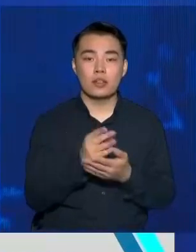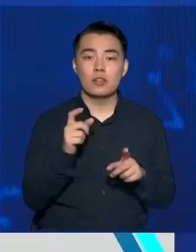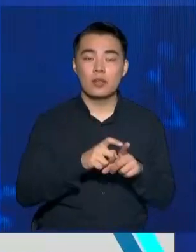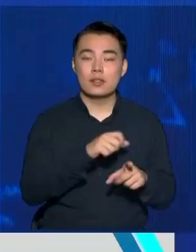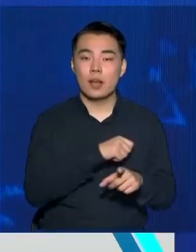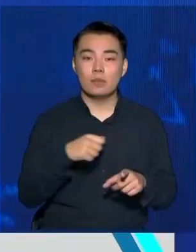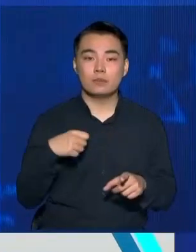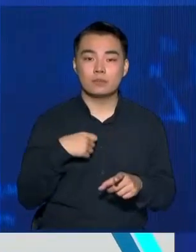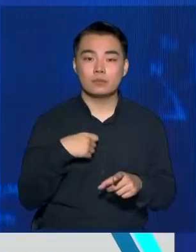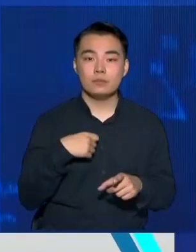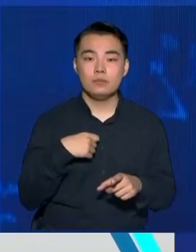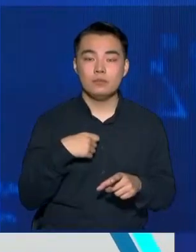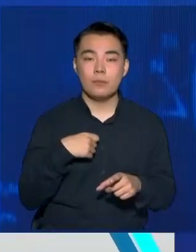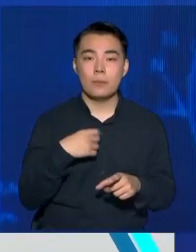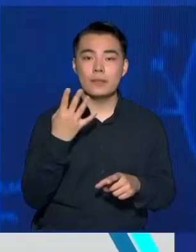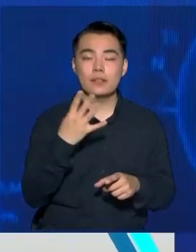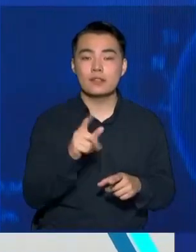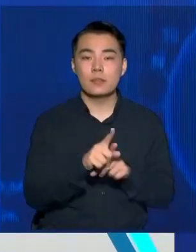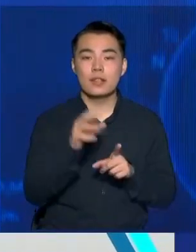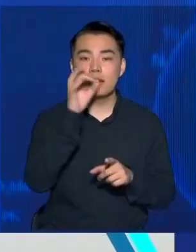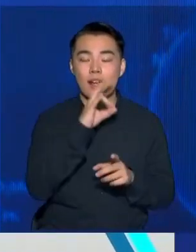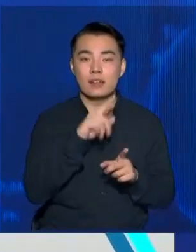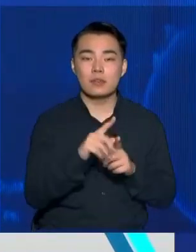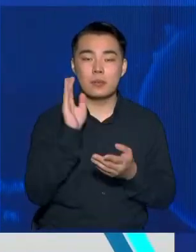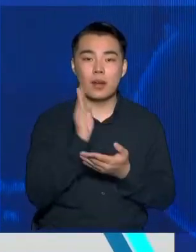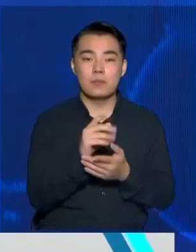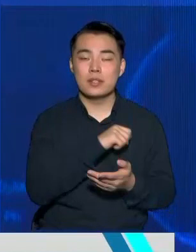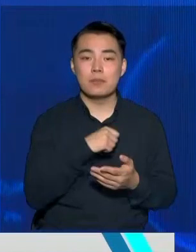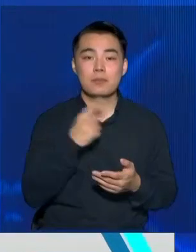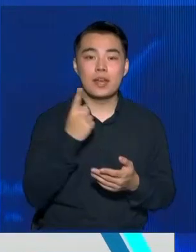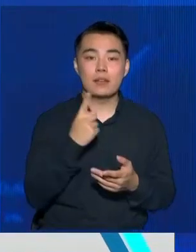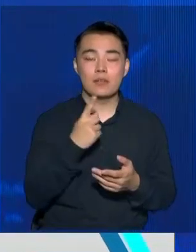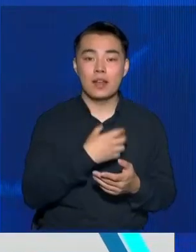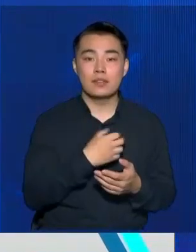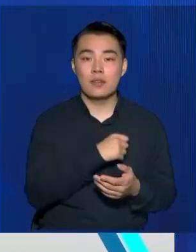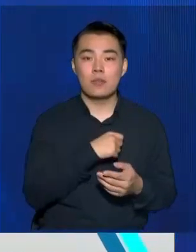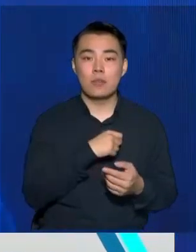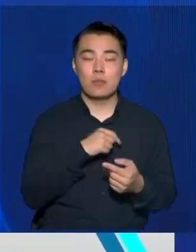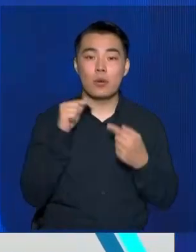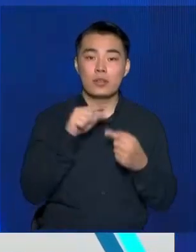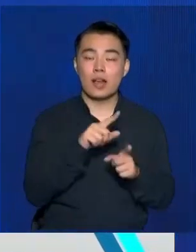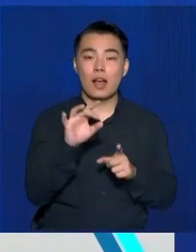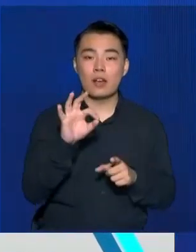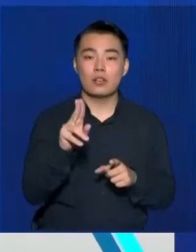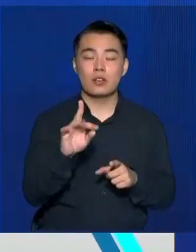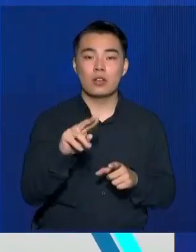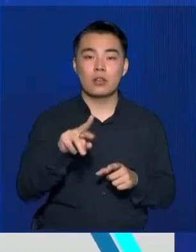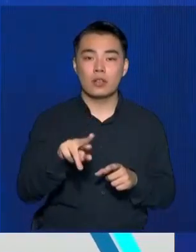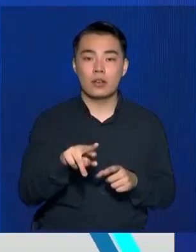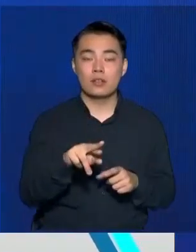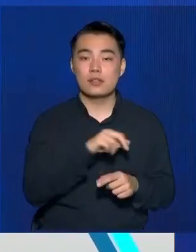о четырех лекарственных средствах. В первую очередь это против онкологии, то есть